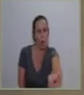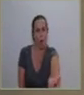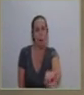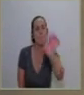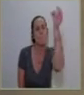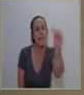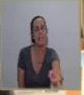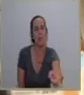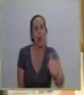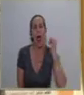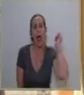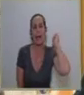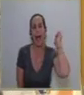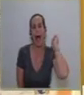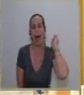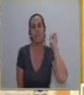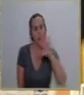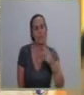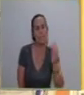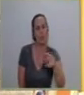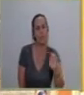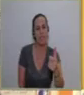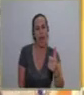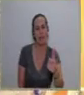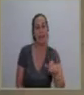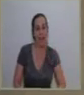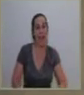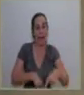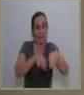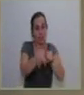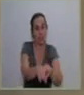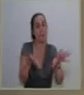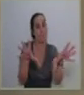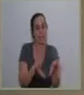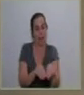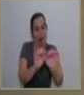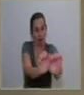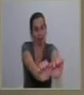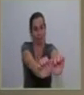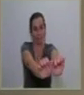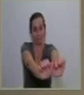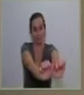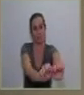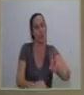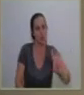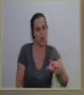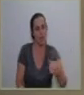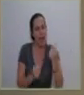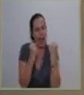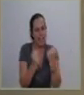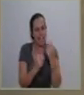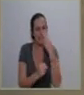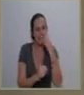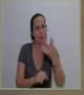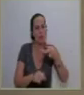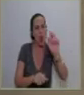וואו. בדיוק. אגב. בדיוק. עוד קצת, עוד קצת. רגע שנייה, ביחד עכשיו. אוקיי. שוב, חזק, תנסה